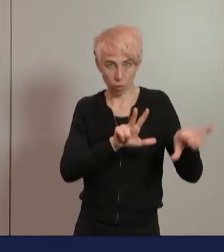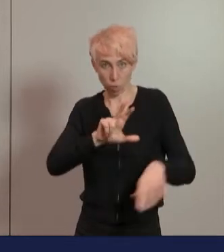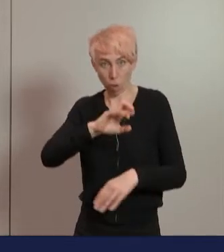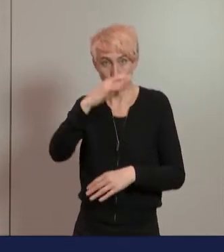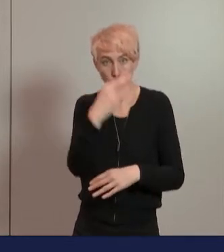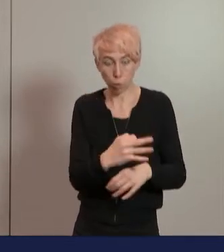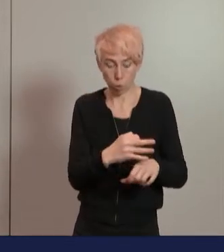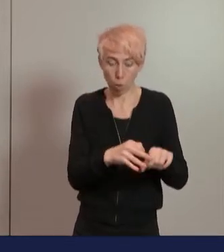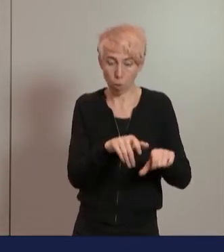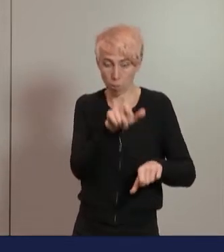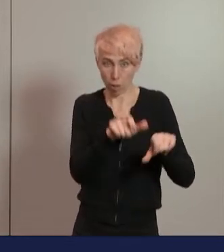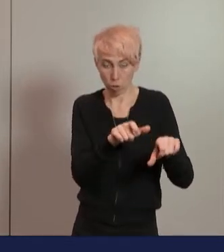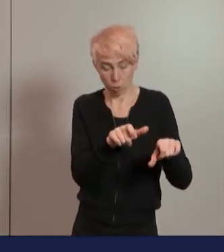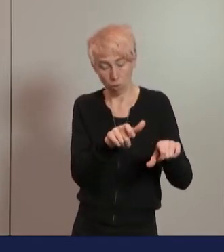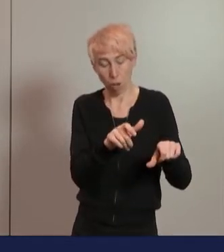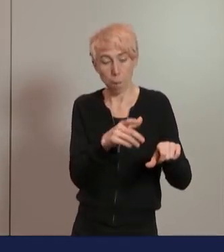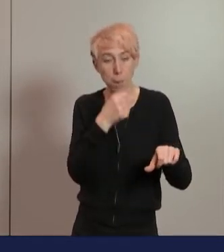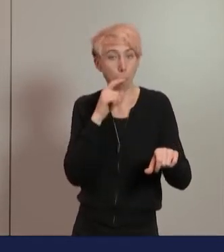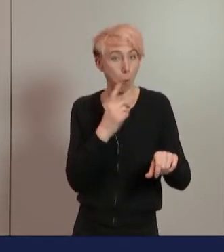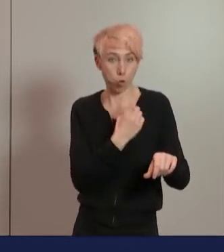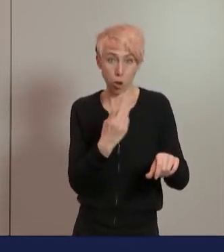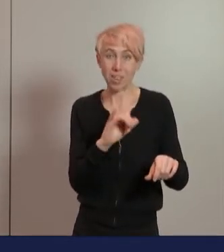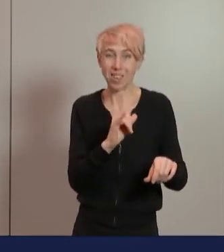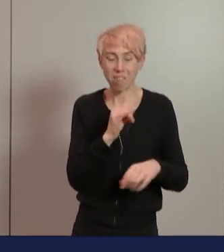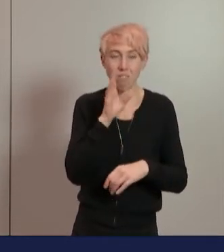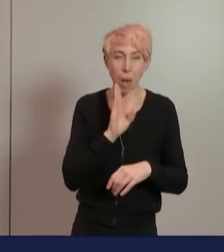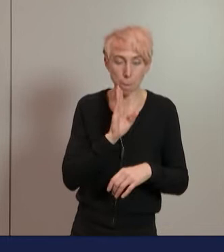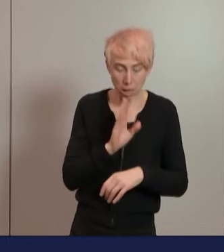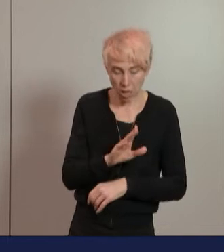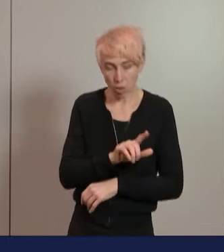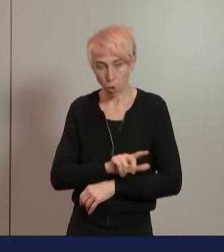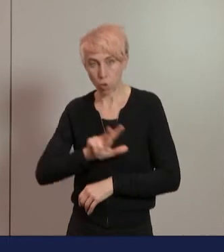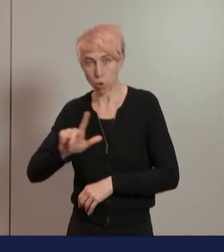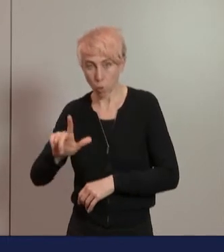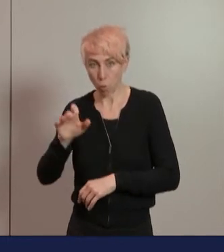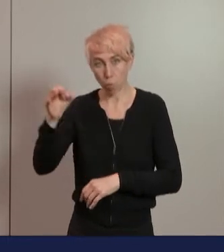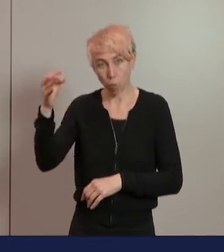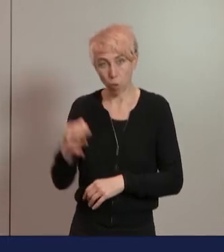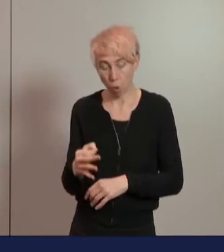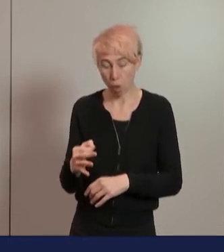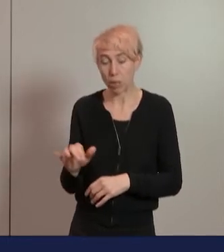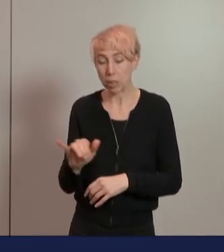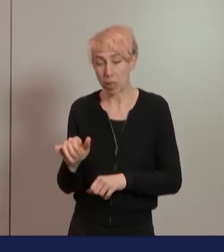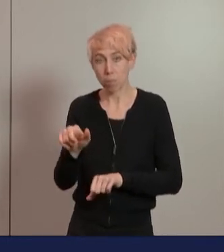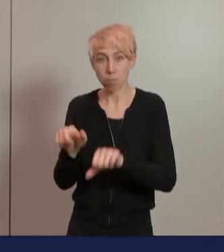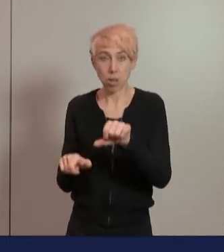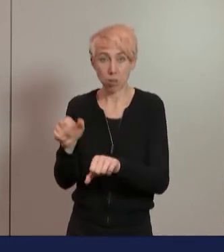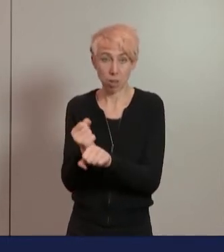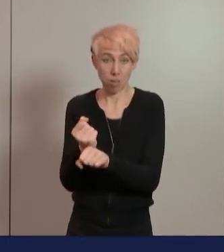83% pardon, des monoparents sont des femmes. 32%, c'est la part des femmes travaillant à temps partiel.